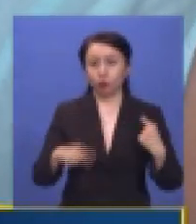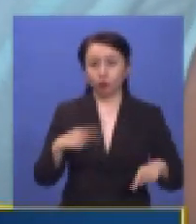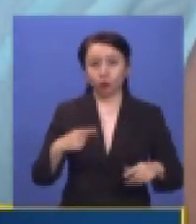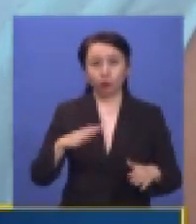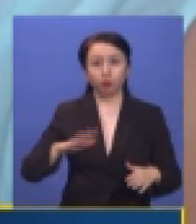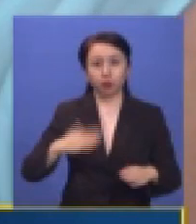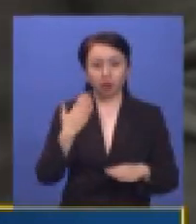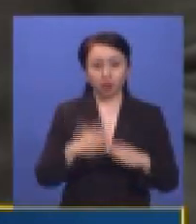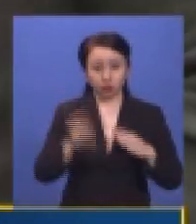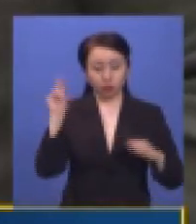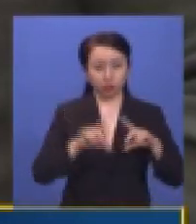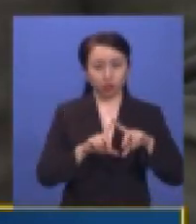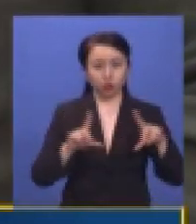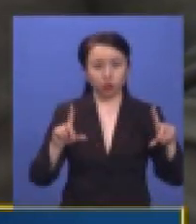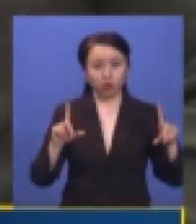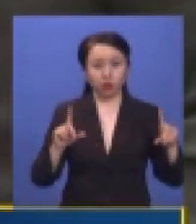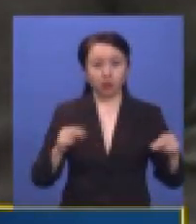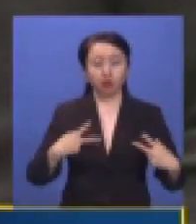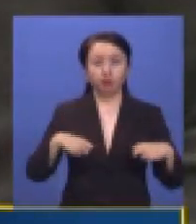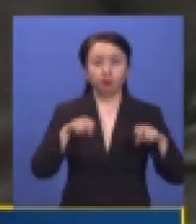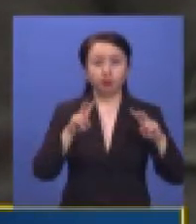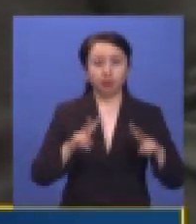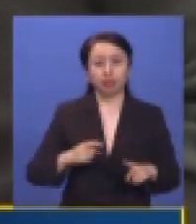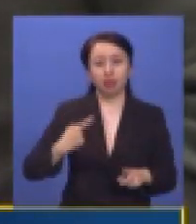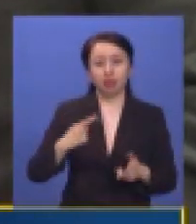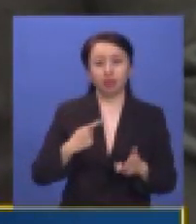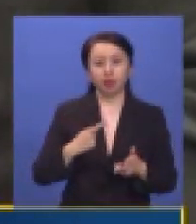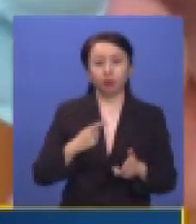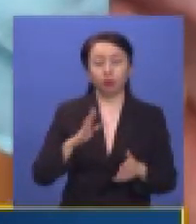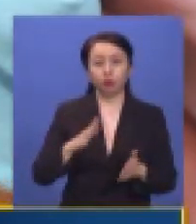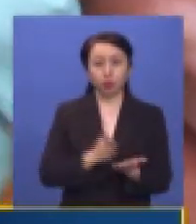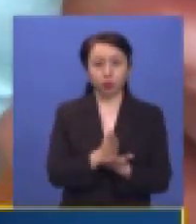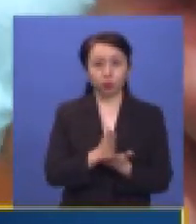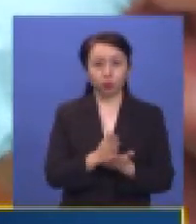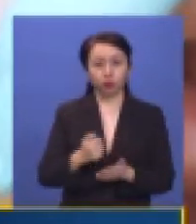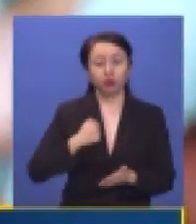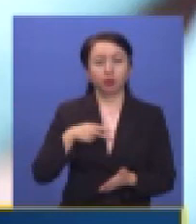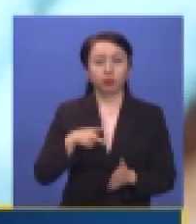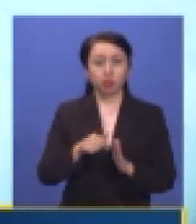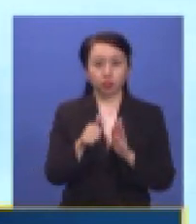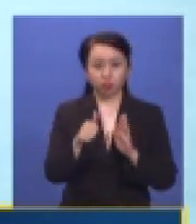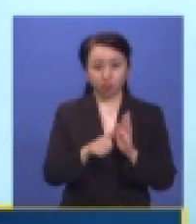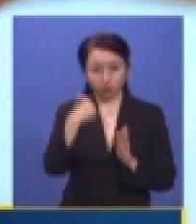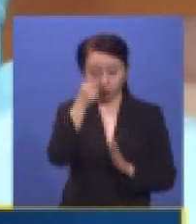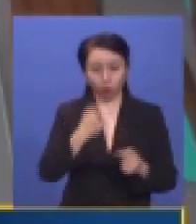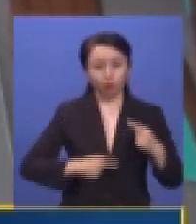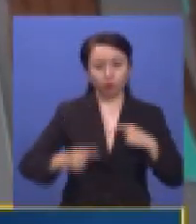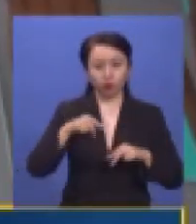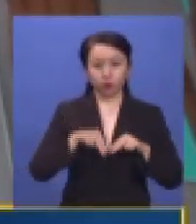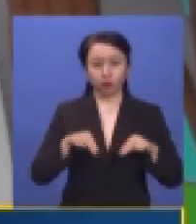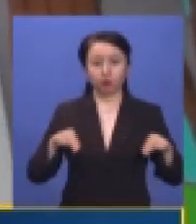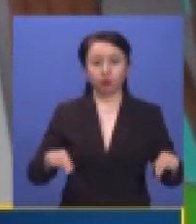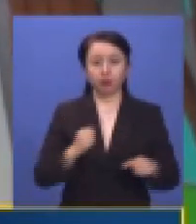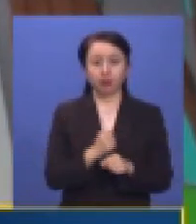окончания школы поступил в Кузбасс университет по специальности география. После службы в армии в 2016 году вернулся в Петропавловск и